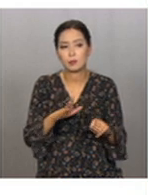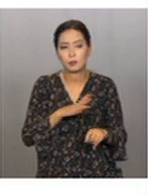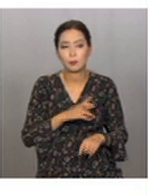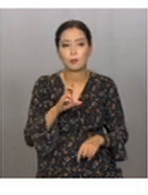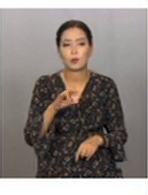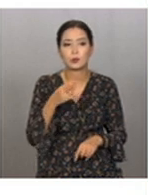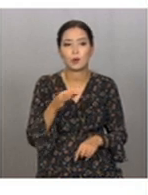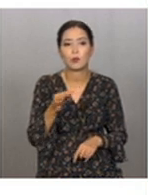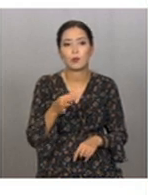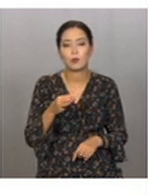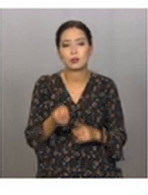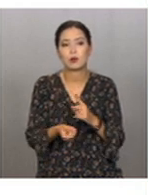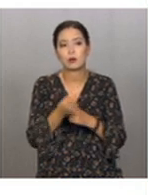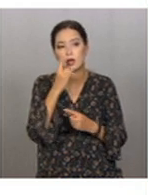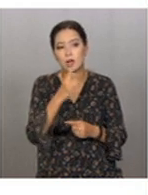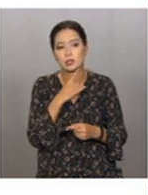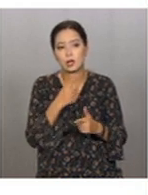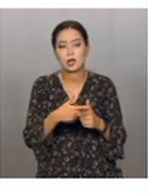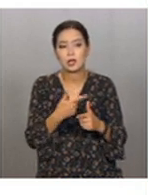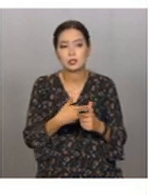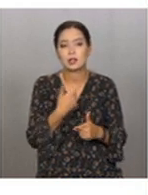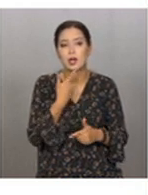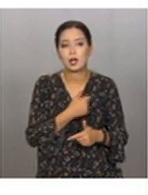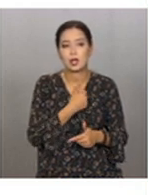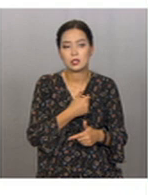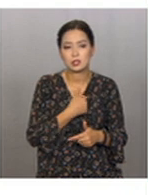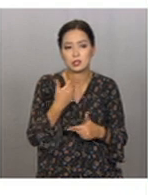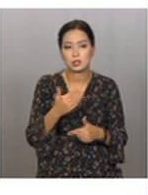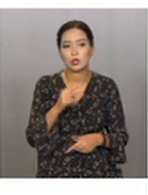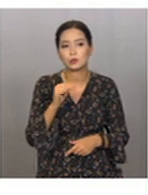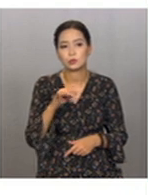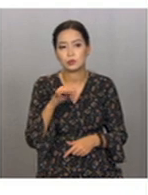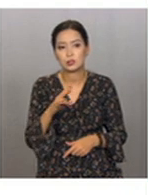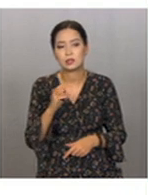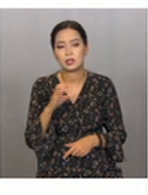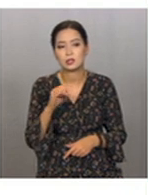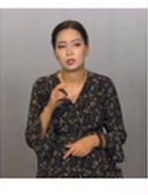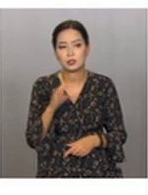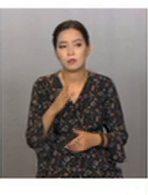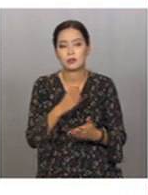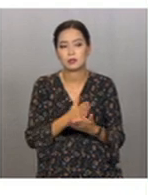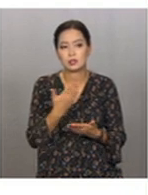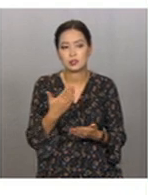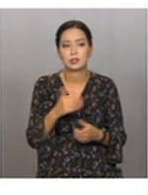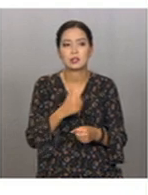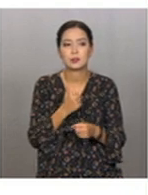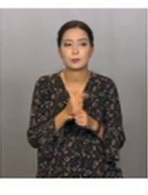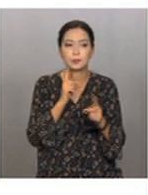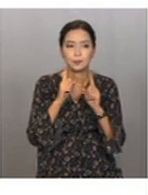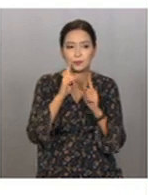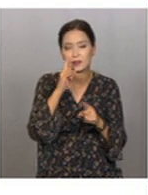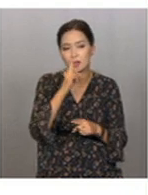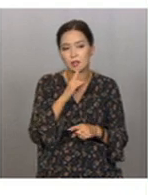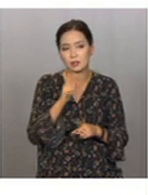полкін Чурин, Сәрсеков және Кешевтер басшылық етті. Кеңес үкіметі қазақ